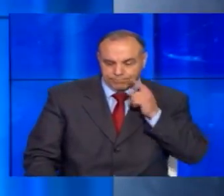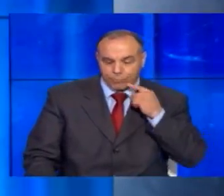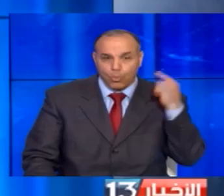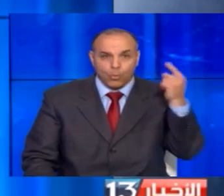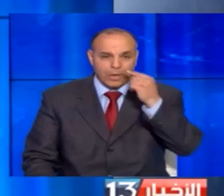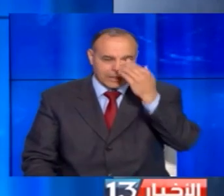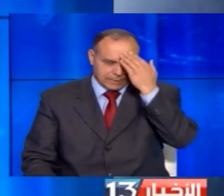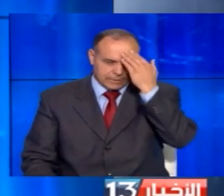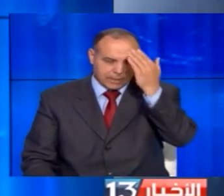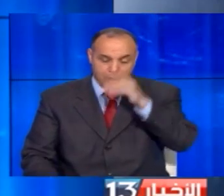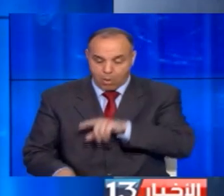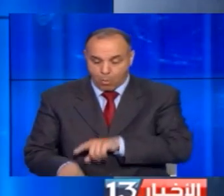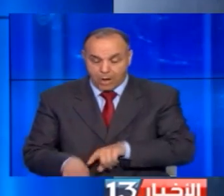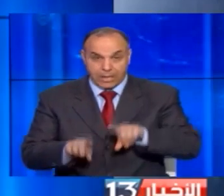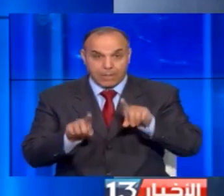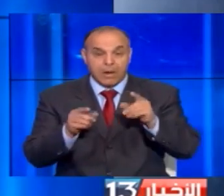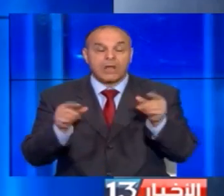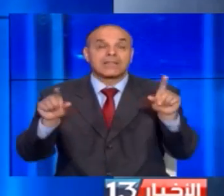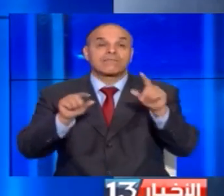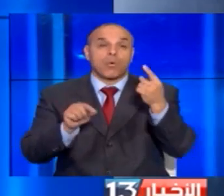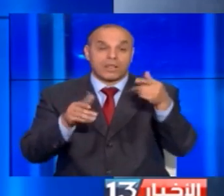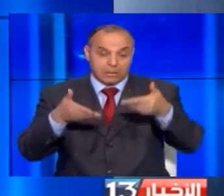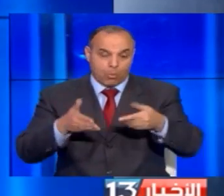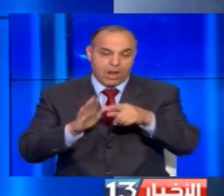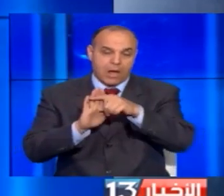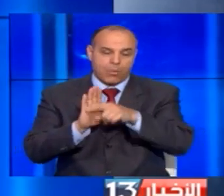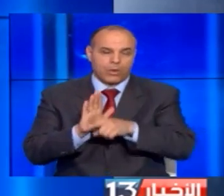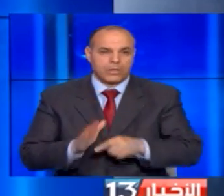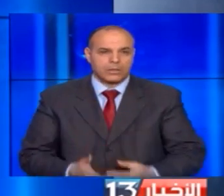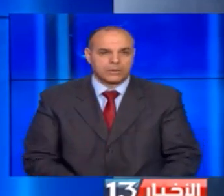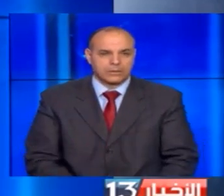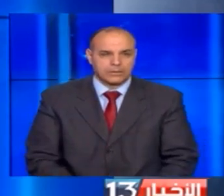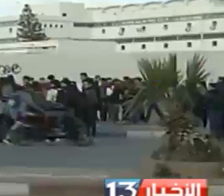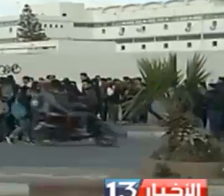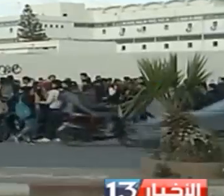بكم مشاهدينا نشرة الظهر من الوطنية الأولى، وهذه عناوينها.